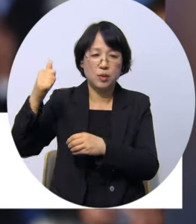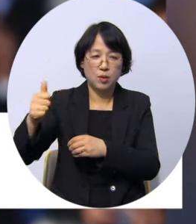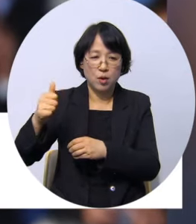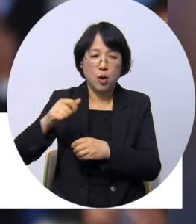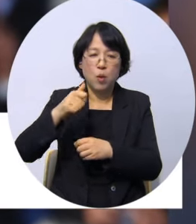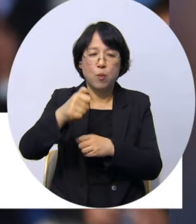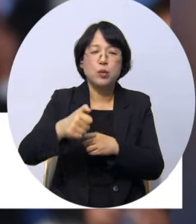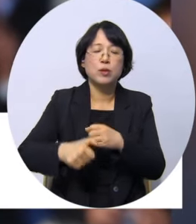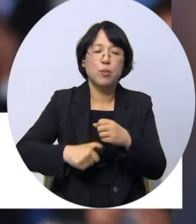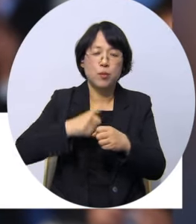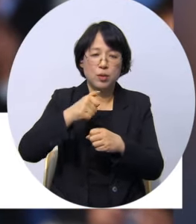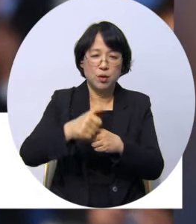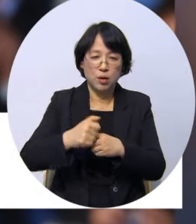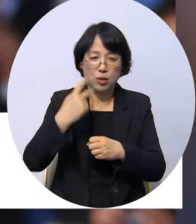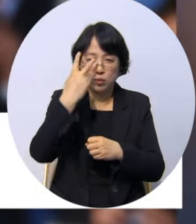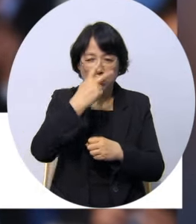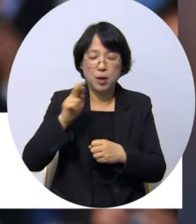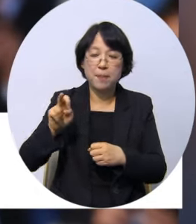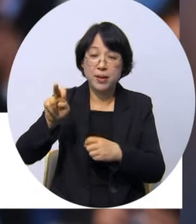온 팬텀과